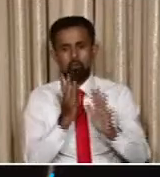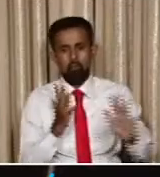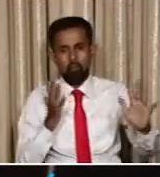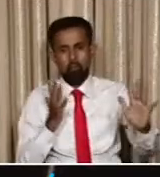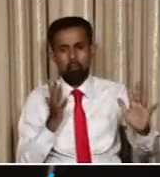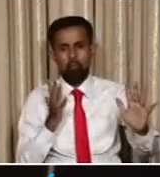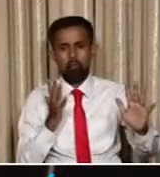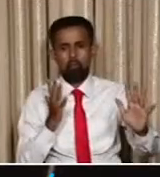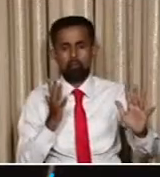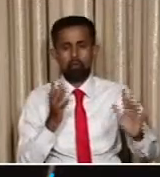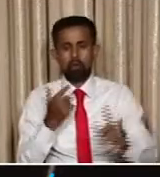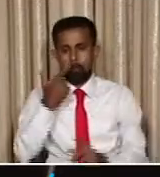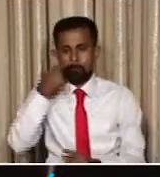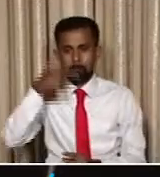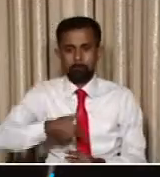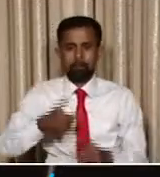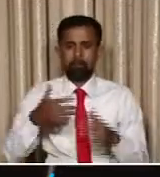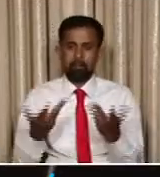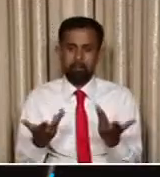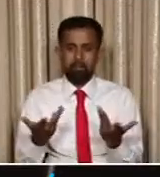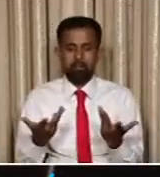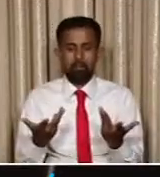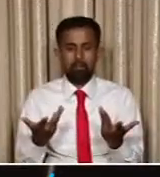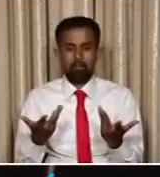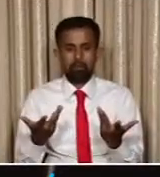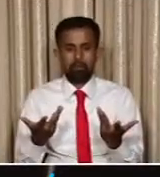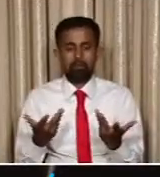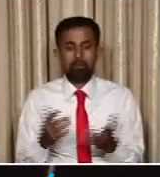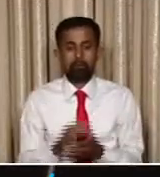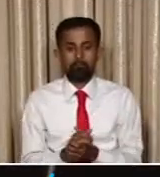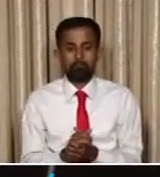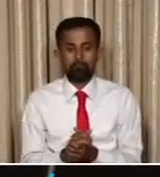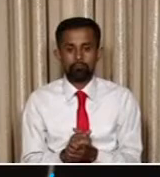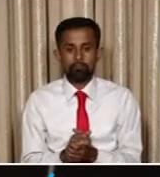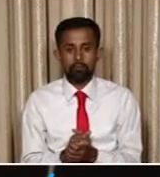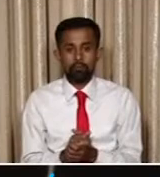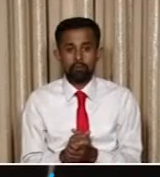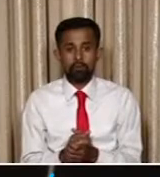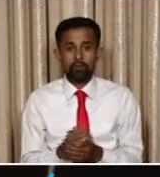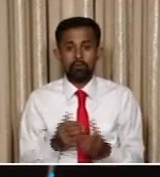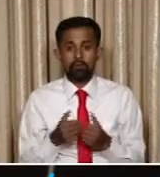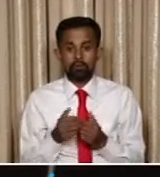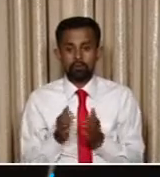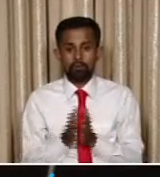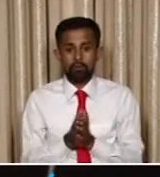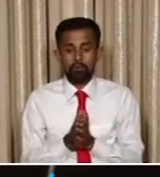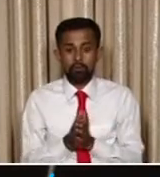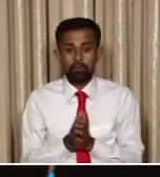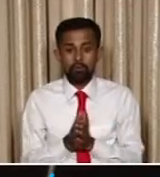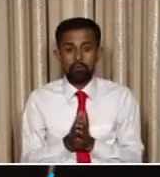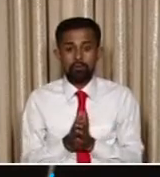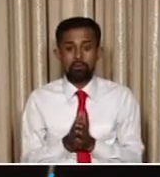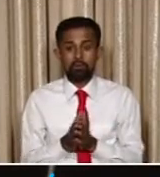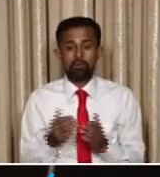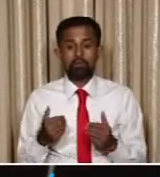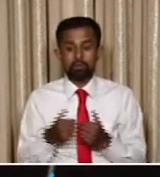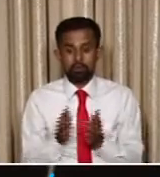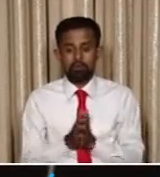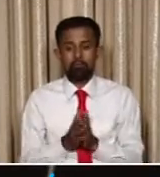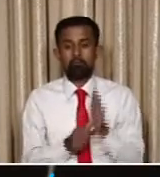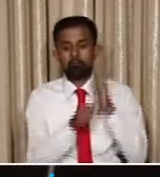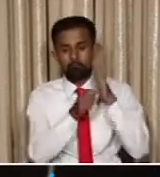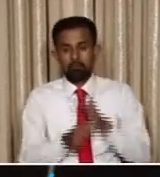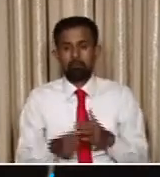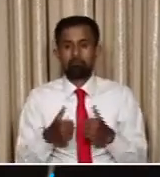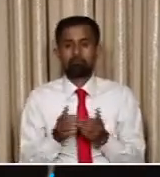මේ පිටර නැති එක මේ අර යකඩය තමන්ගේම මලකඩ වලින්ම විනාශ වෙනවා වගේ